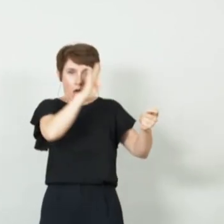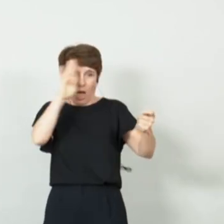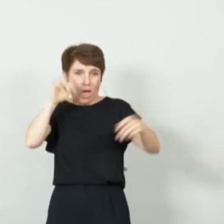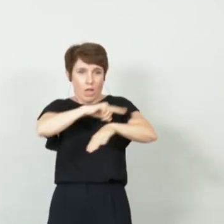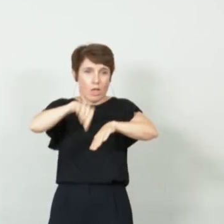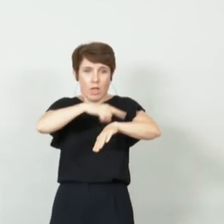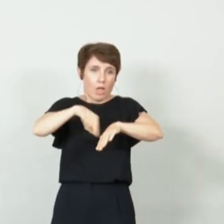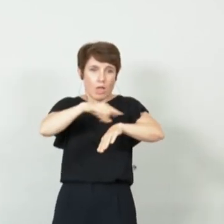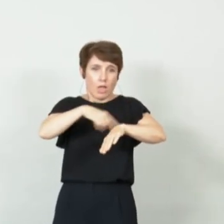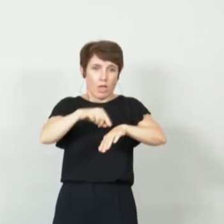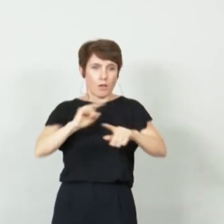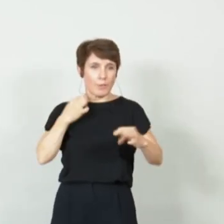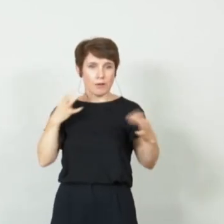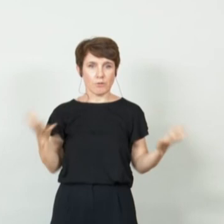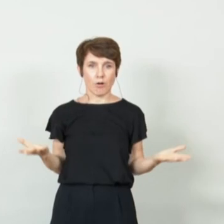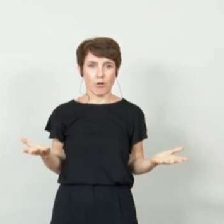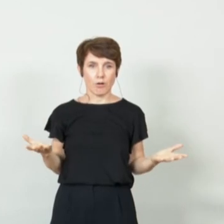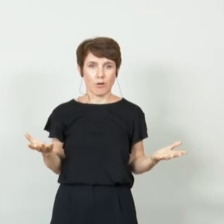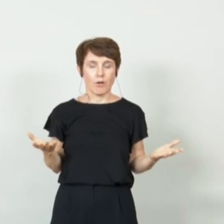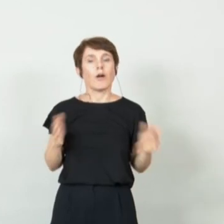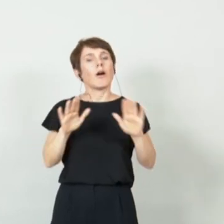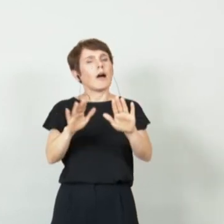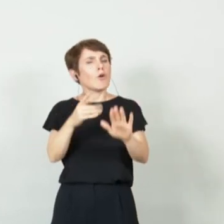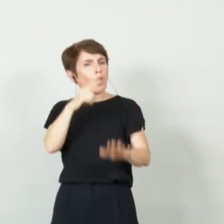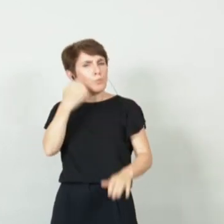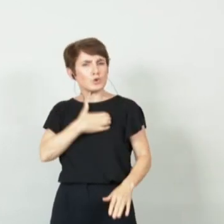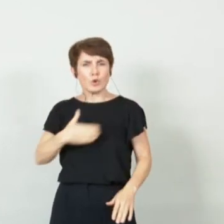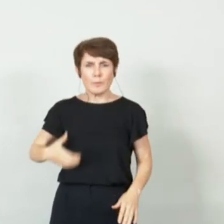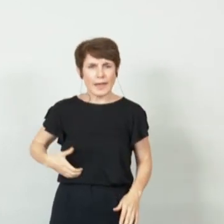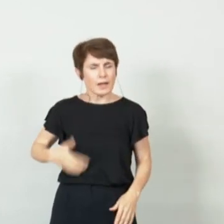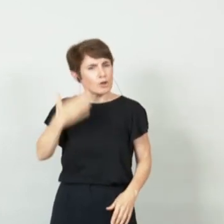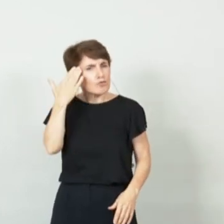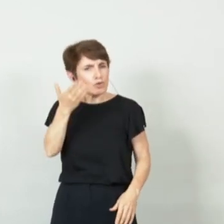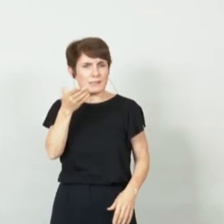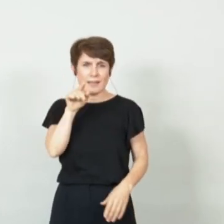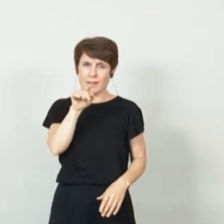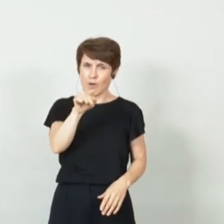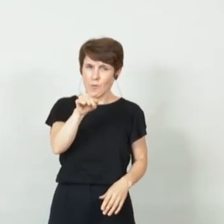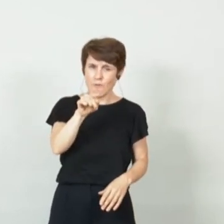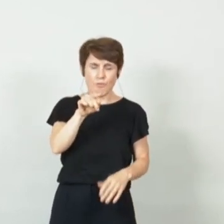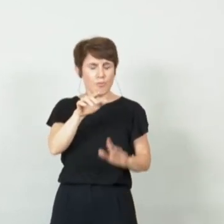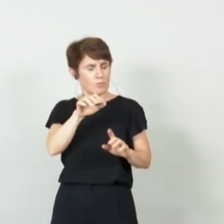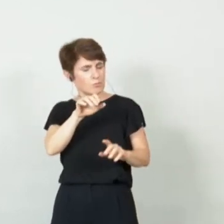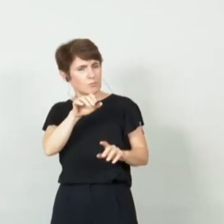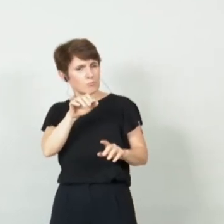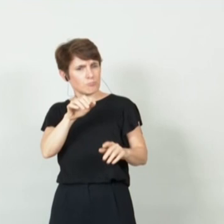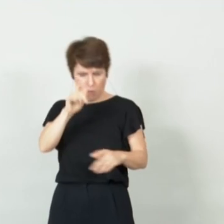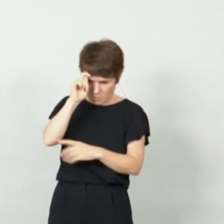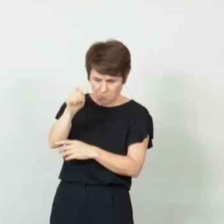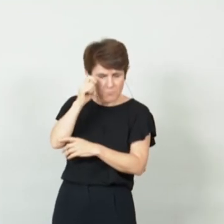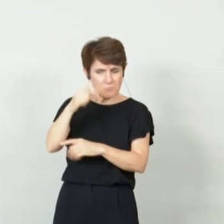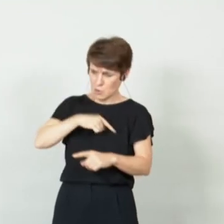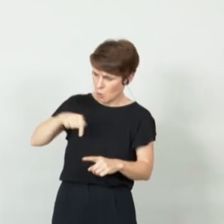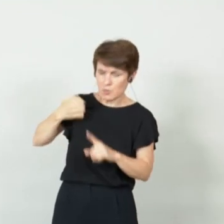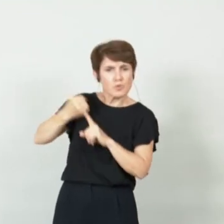lieu je sais Monsieur le Maire toute la reconnaissance que vous avez aussi pour des combats qu'on a notamment en